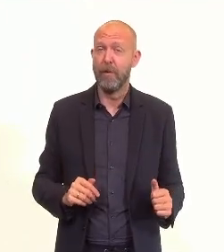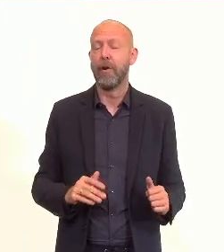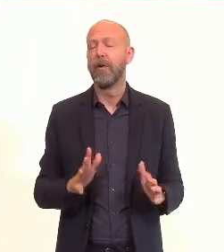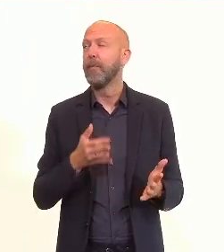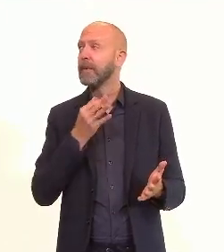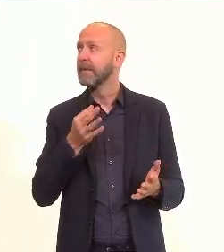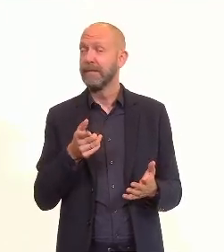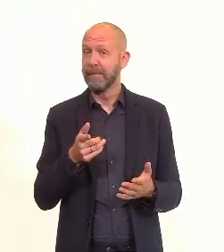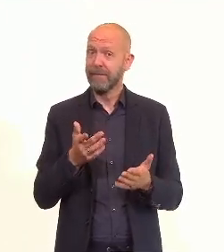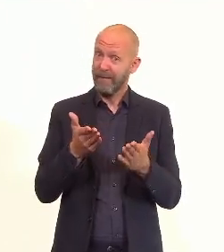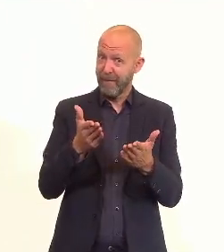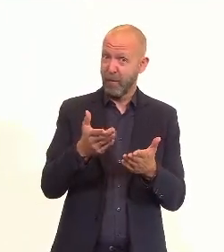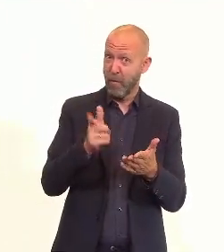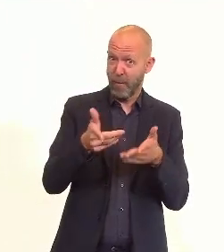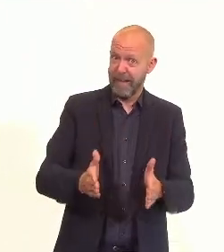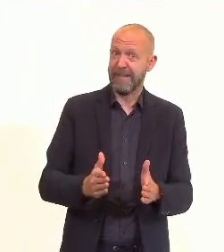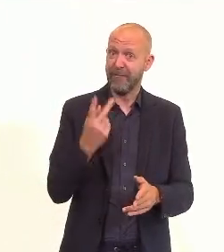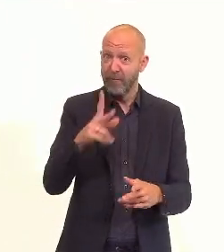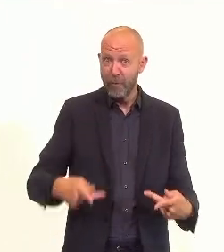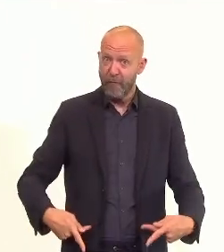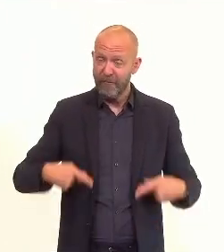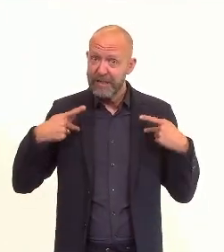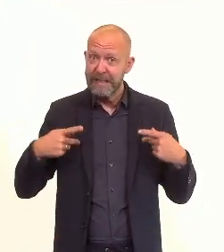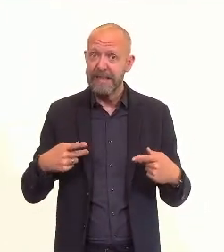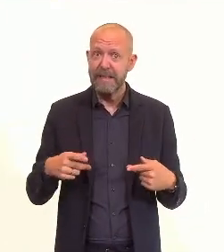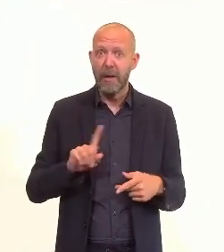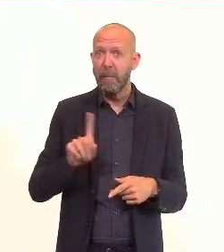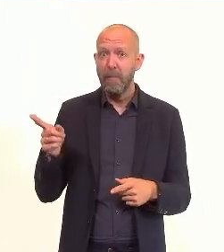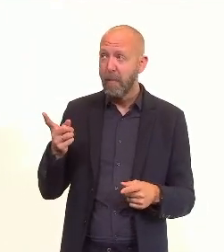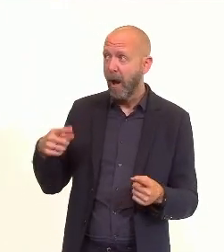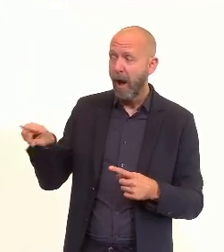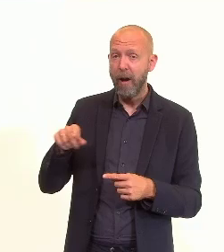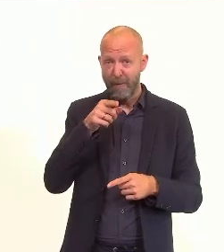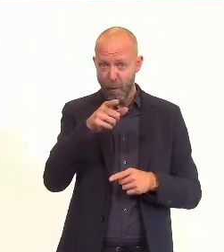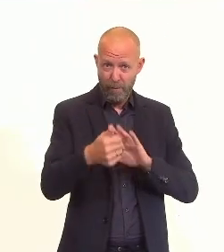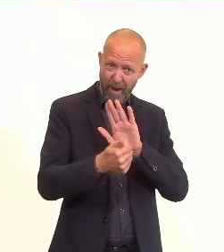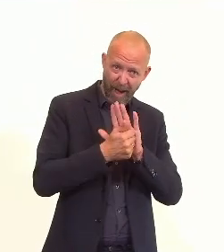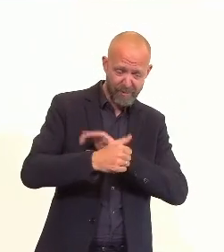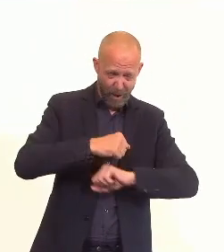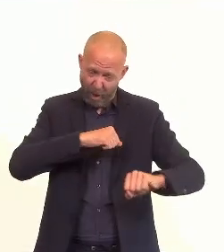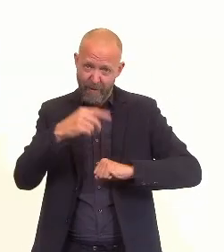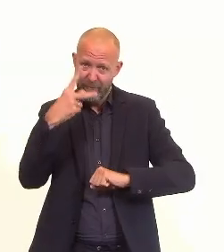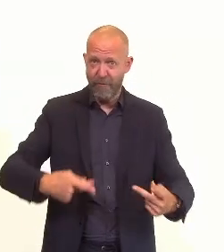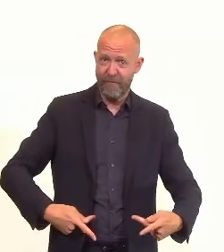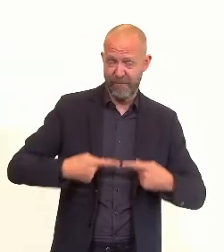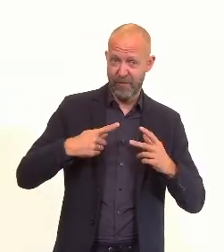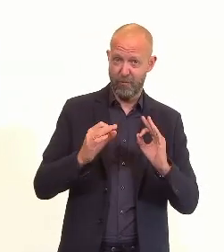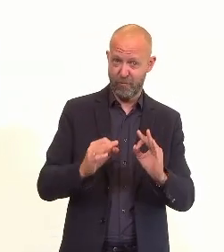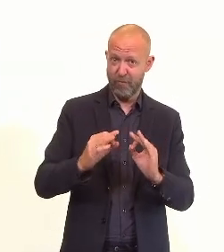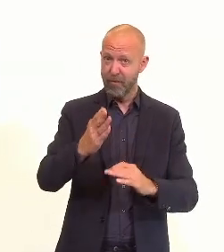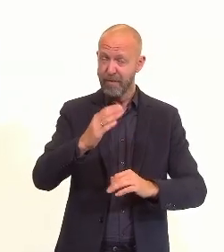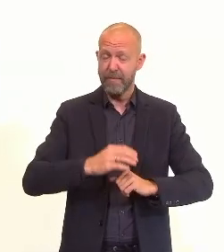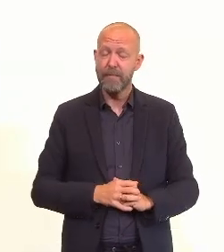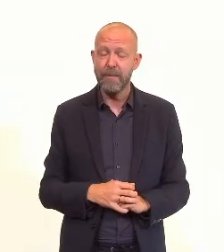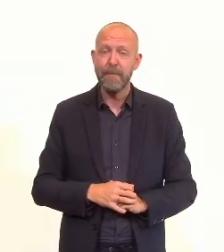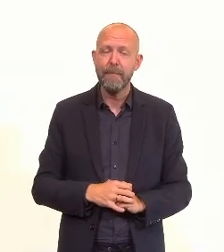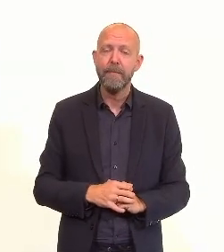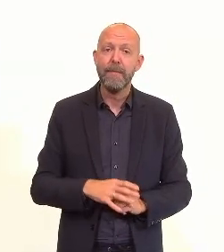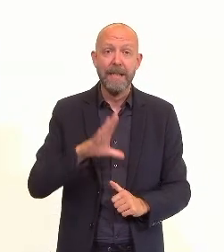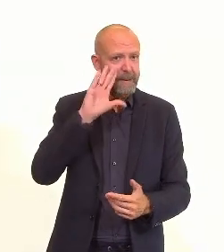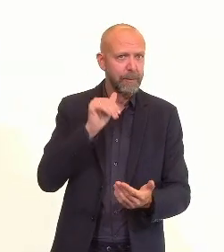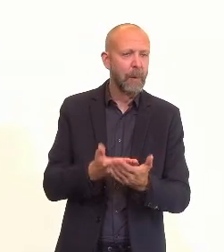c'est vous qui devez décider de votre vie, d'être acteur, d'être actrice de votre vie. Et donc, en fait, voilà